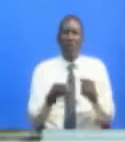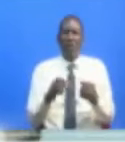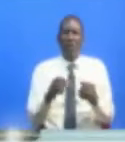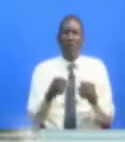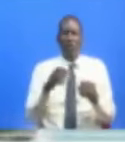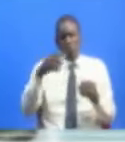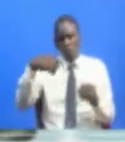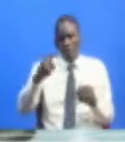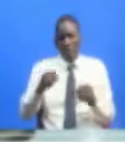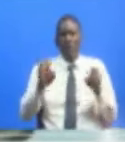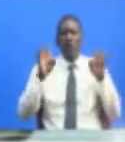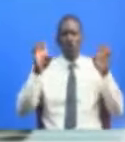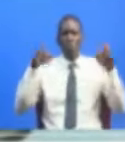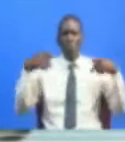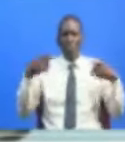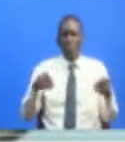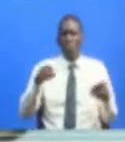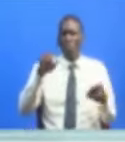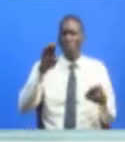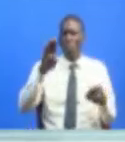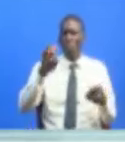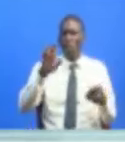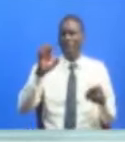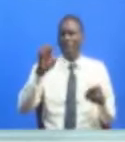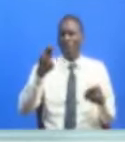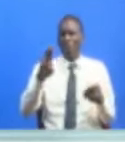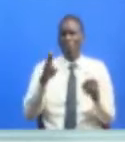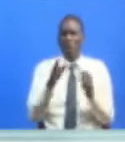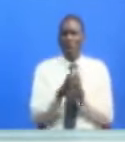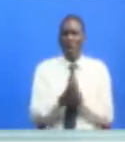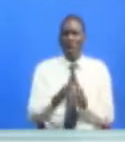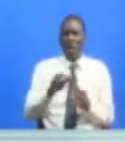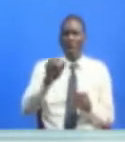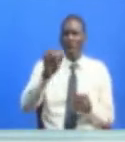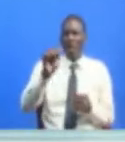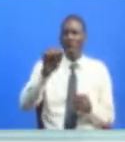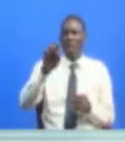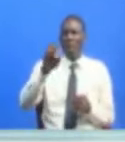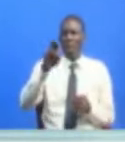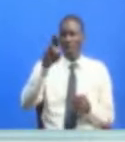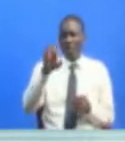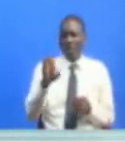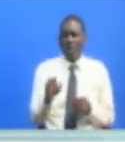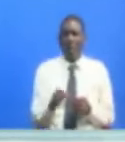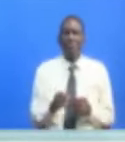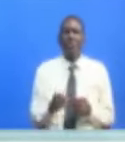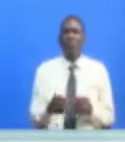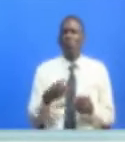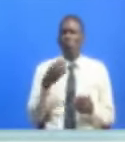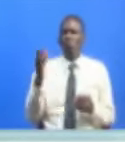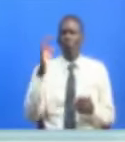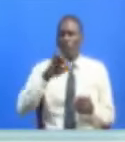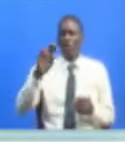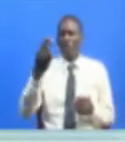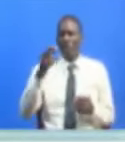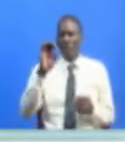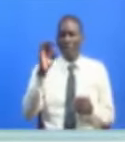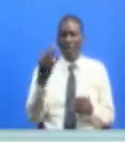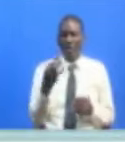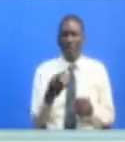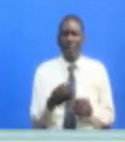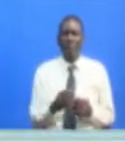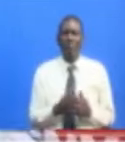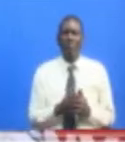37.00 kuwashinda wa Ethiopia Beleu Kefale na Amare Tekani Berihe waliomaliza wa pili na